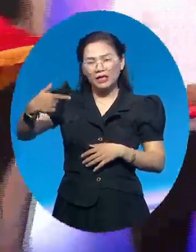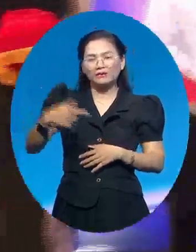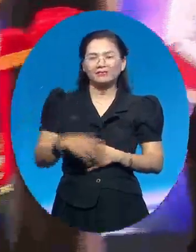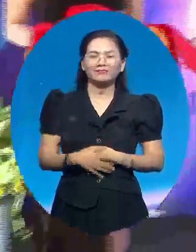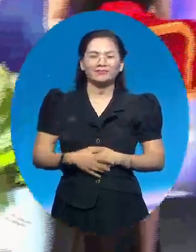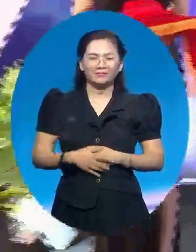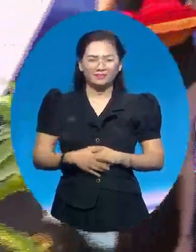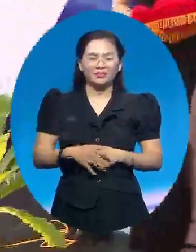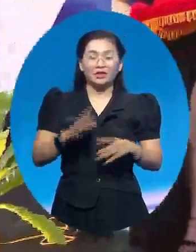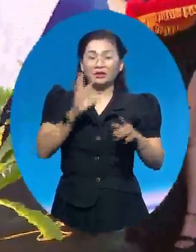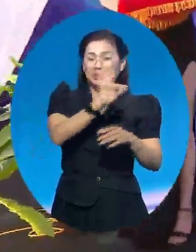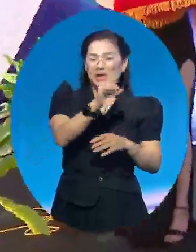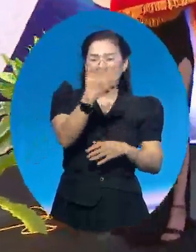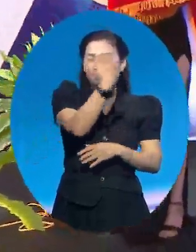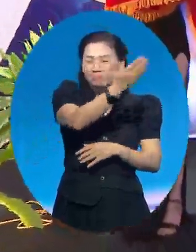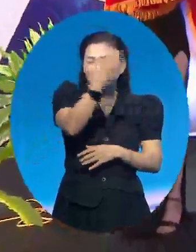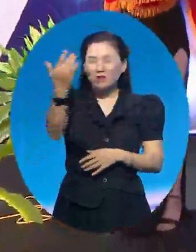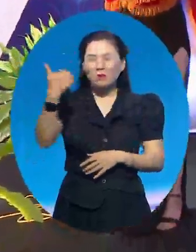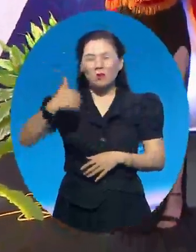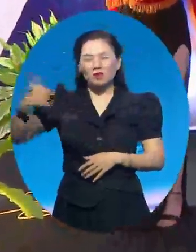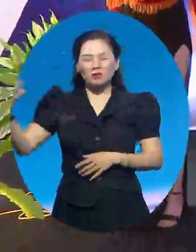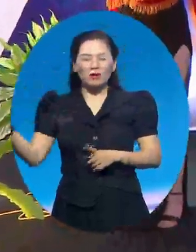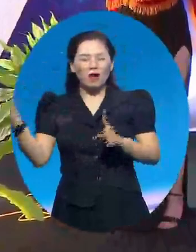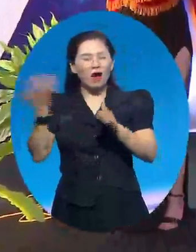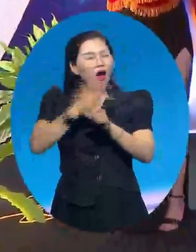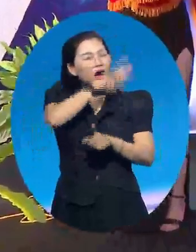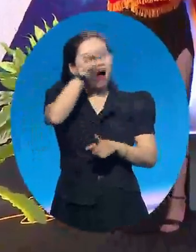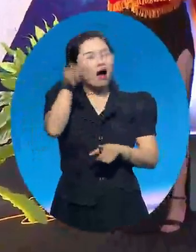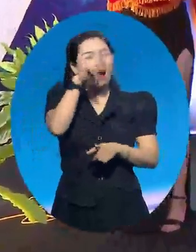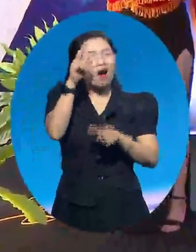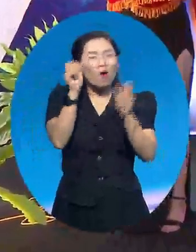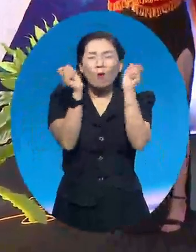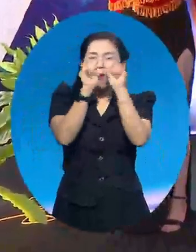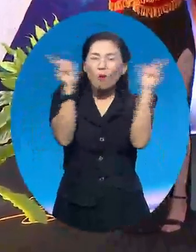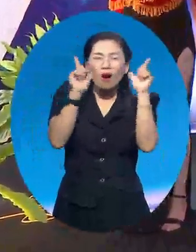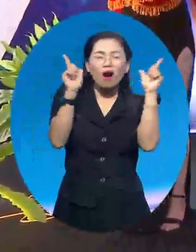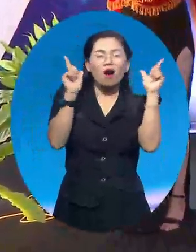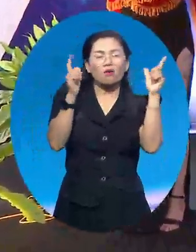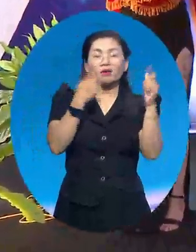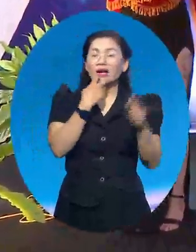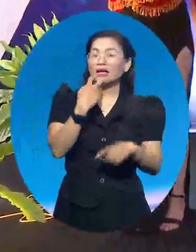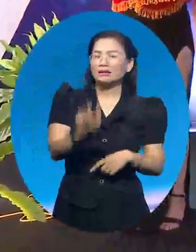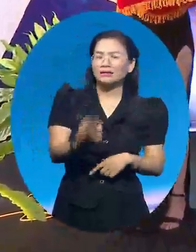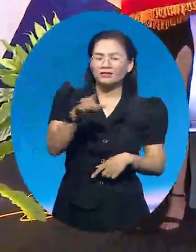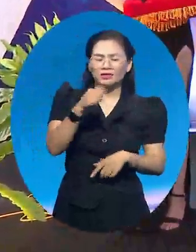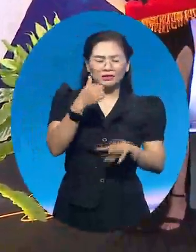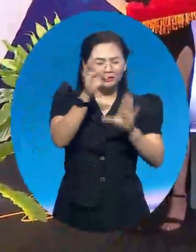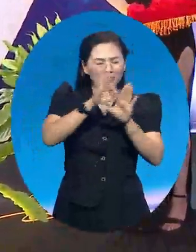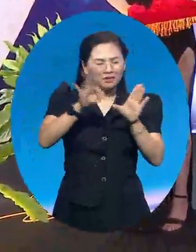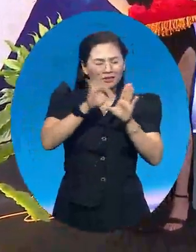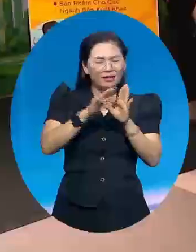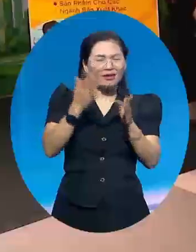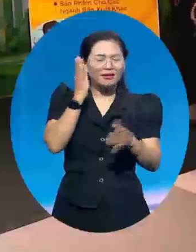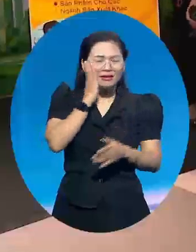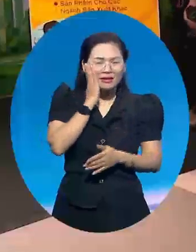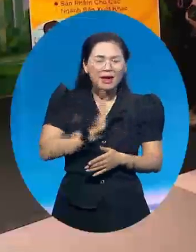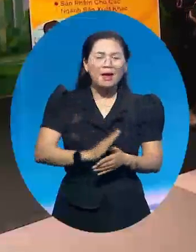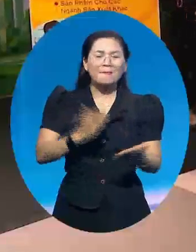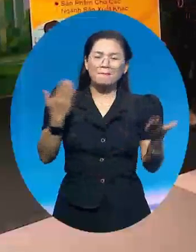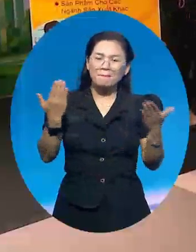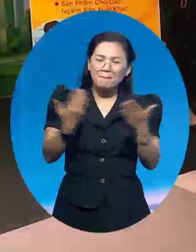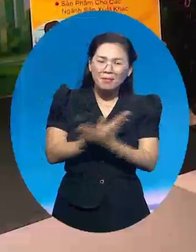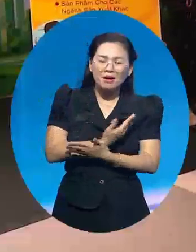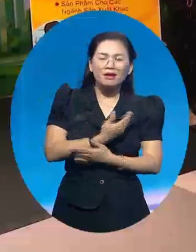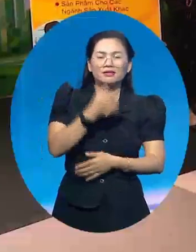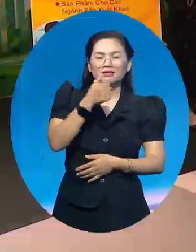Đến với triển lãm, khách tham quan bất ngờ trước các concept thiết kế, sự chuyển mình trong xu hướng của các tác phẩm thiết kế rất trẻ. Trẻ từ con người đội ngũ